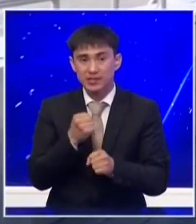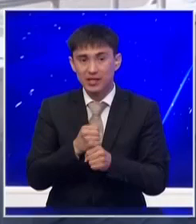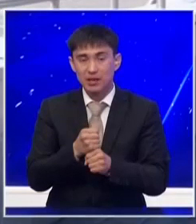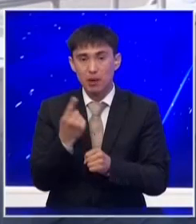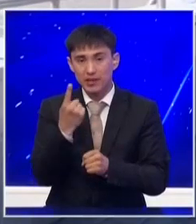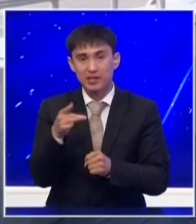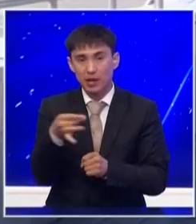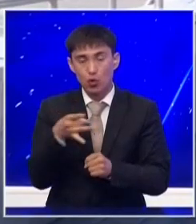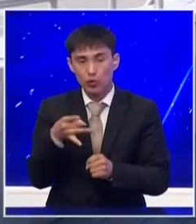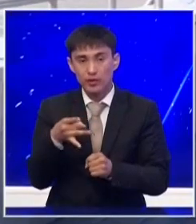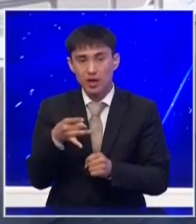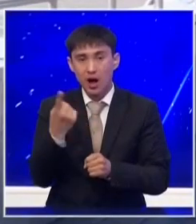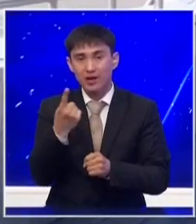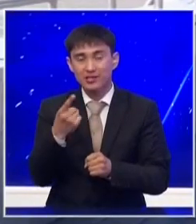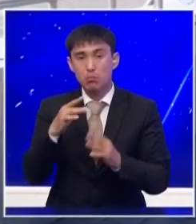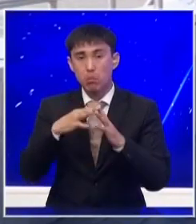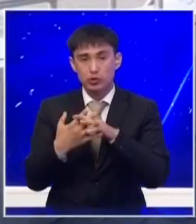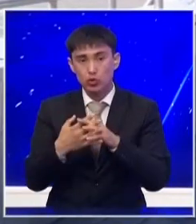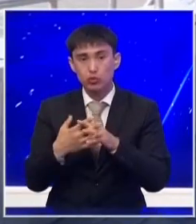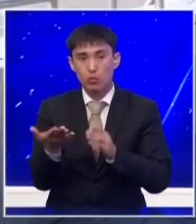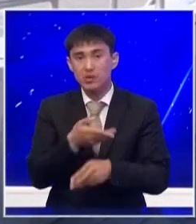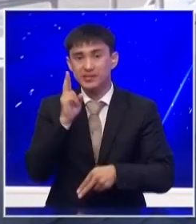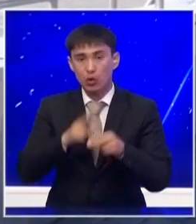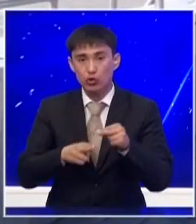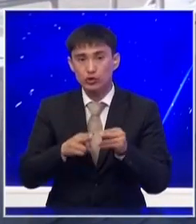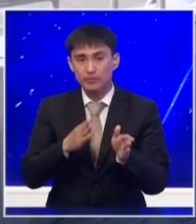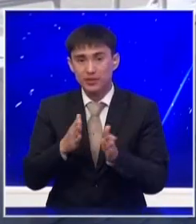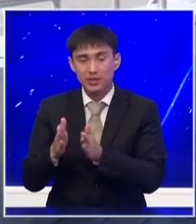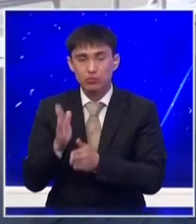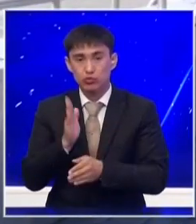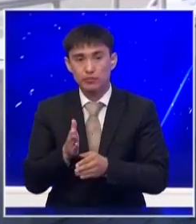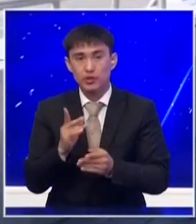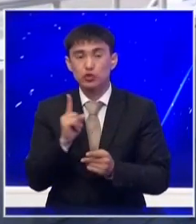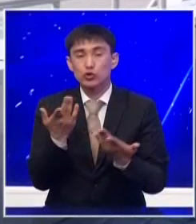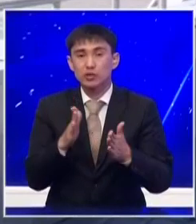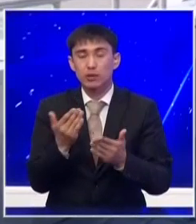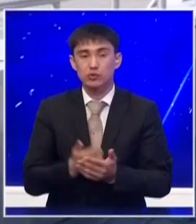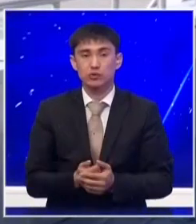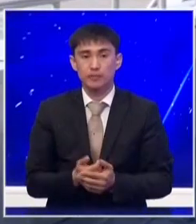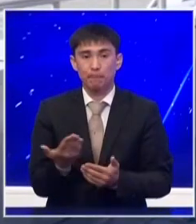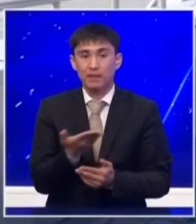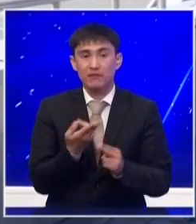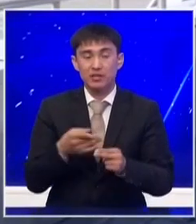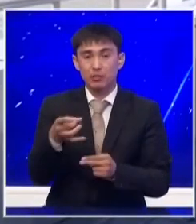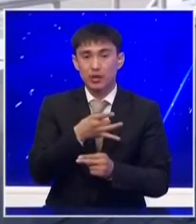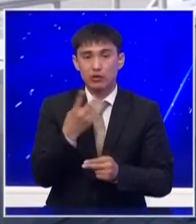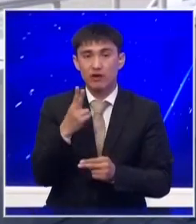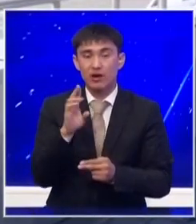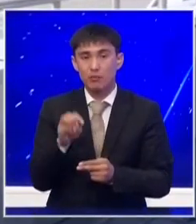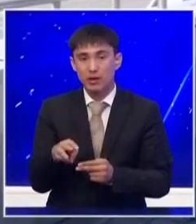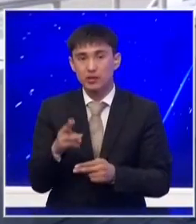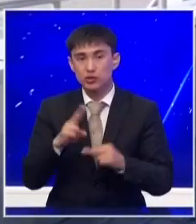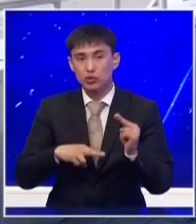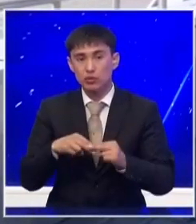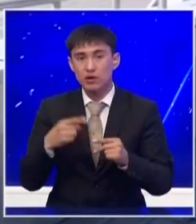сделаем один район или один поселок. Но мы в законченном цикле это сделаем. Вот сейчас что происходит? Мы в этом районе 2 километра